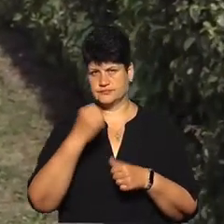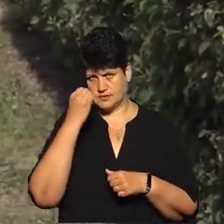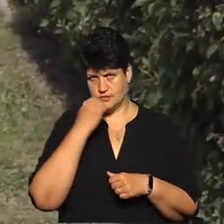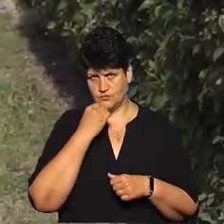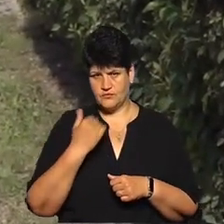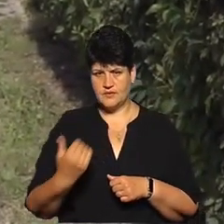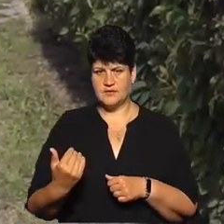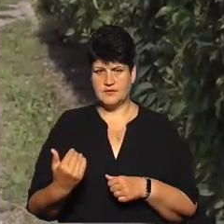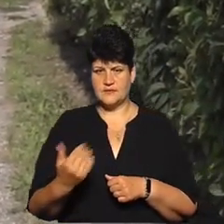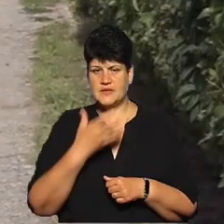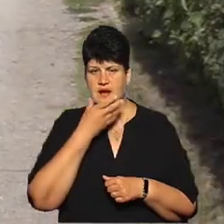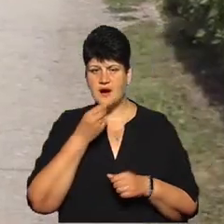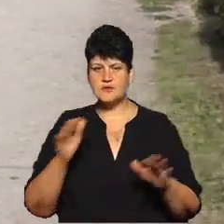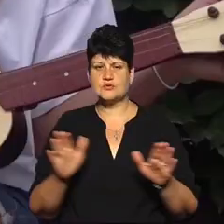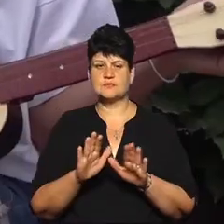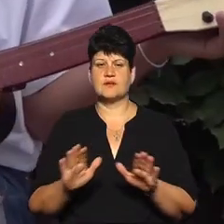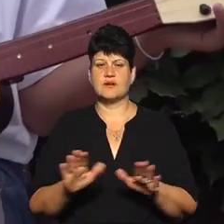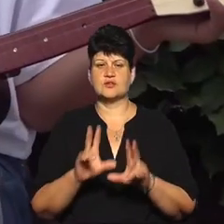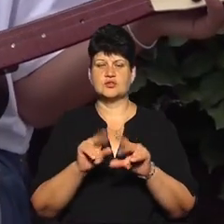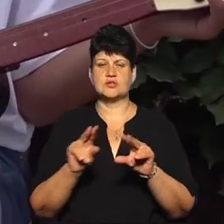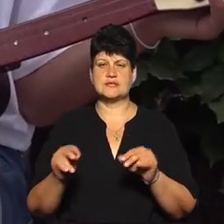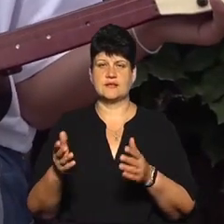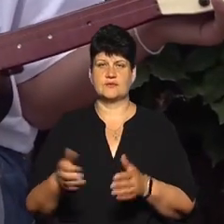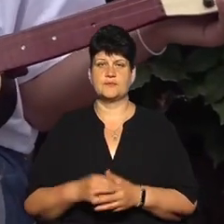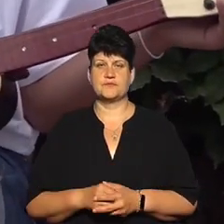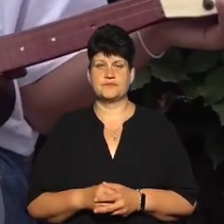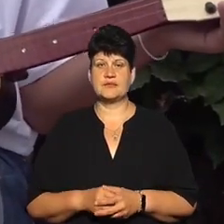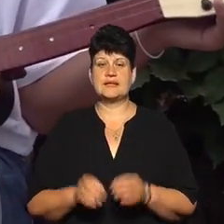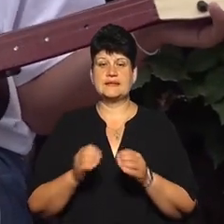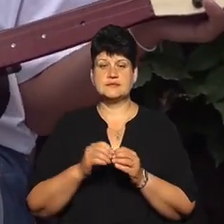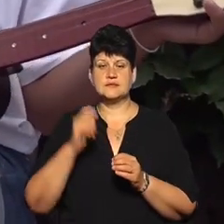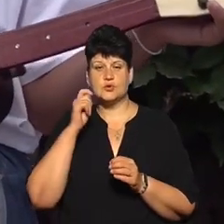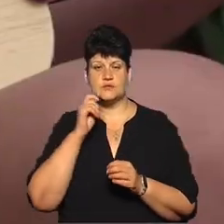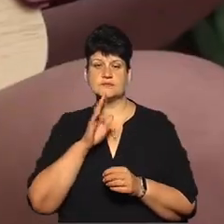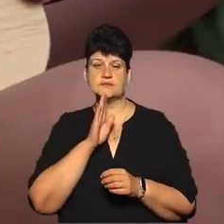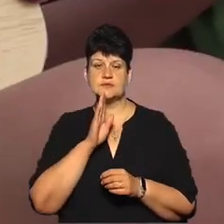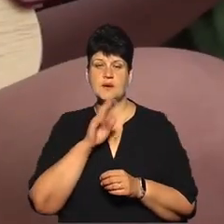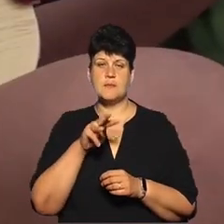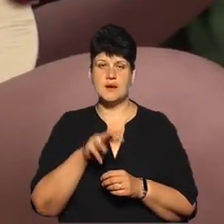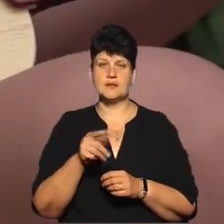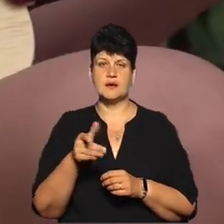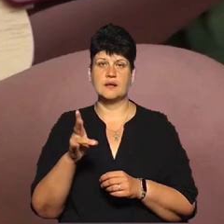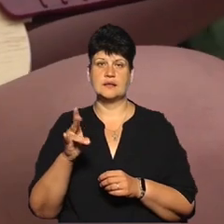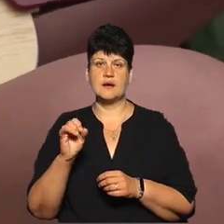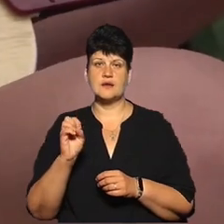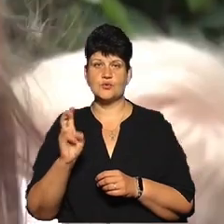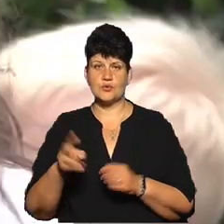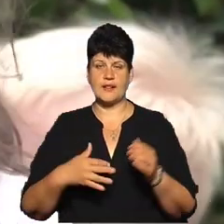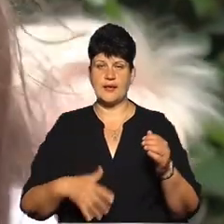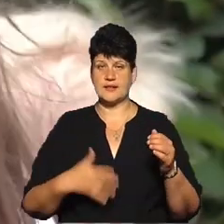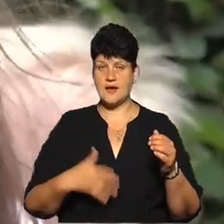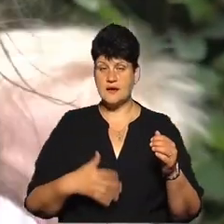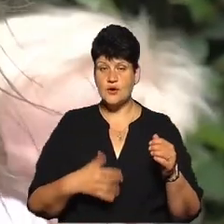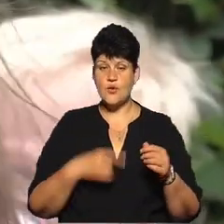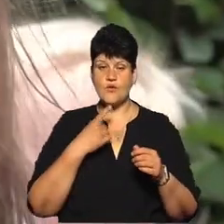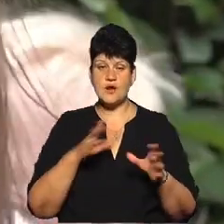Гарно співайте. Дякую. 10-річна жителька Смиківців Марта Гнатюк грає на гітарі. Каже, разом з